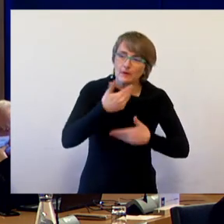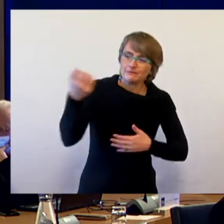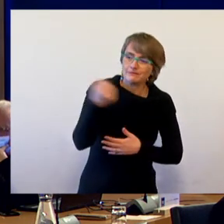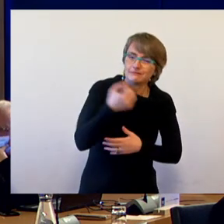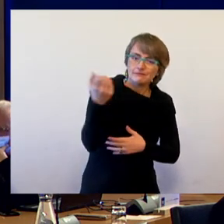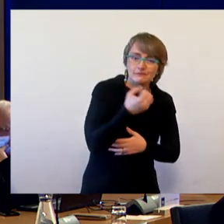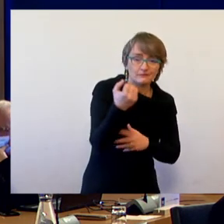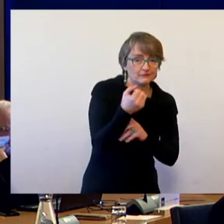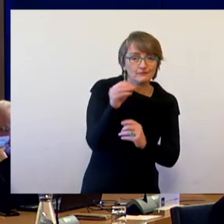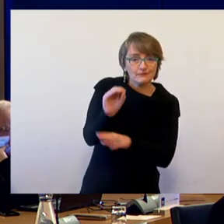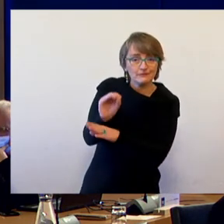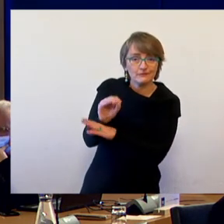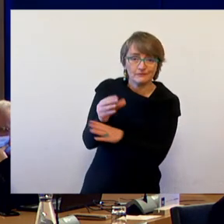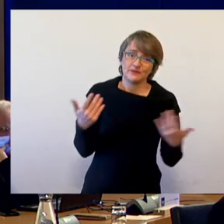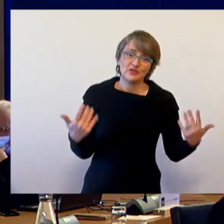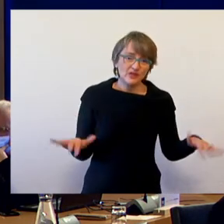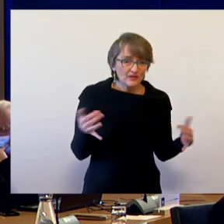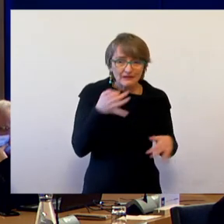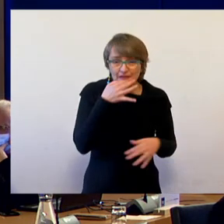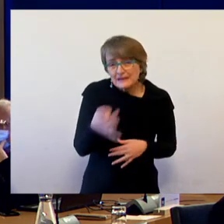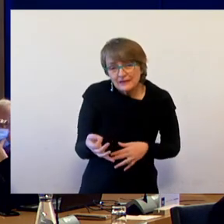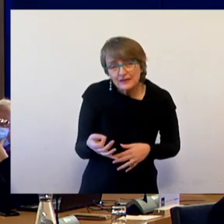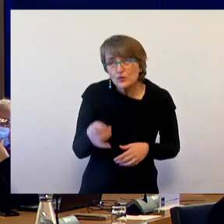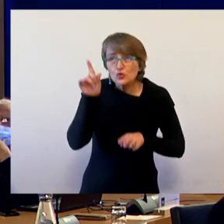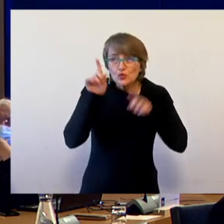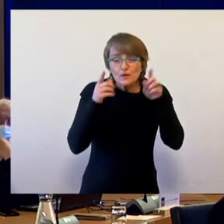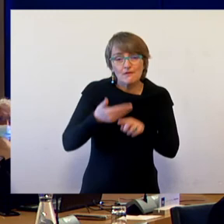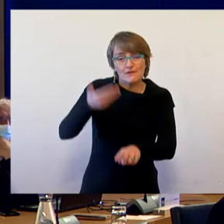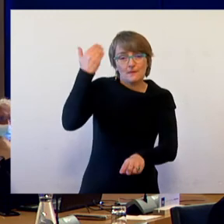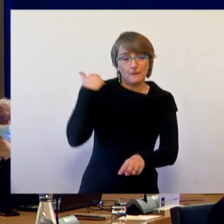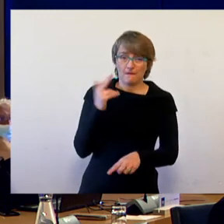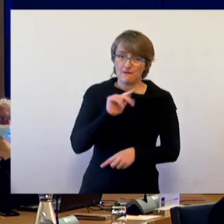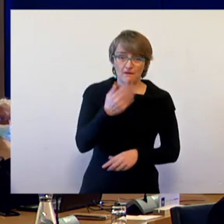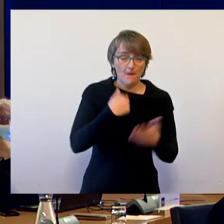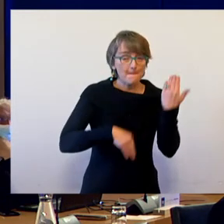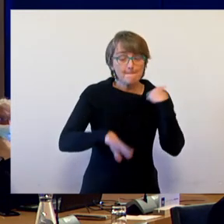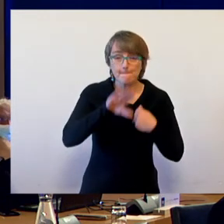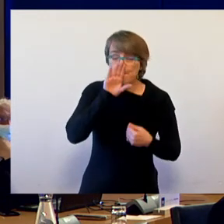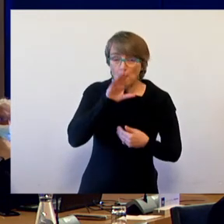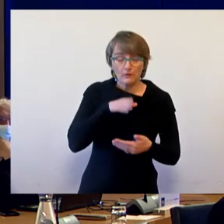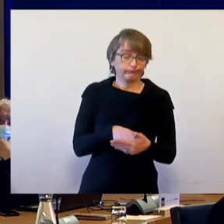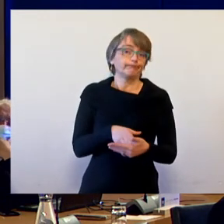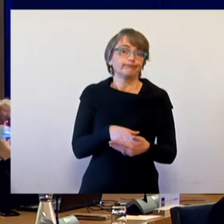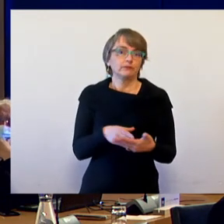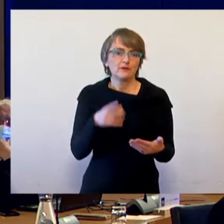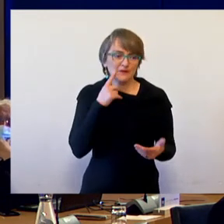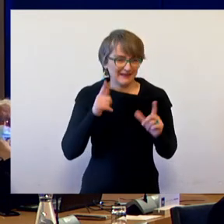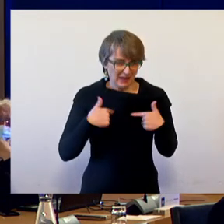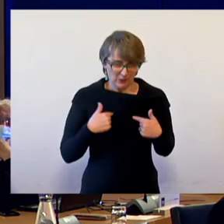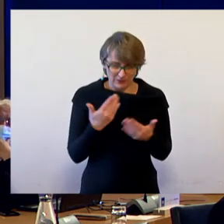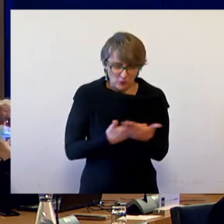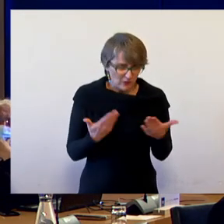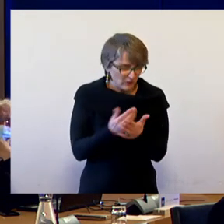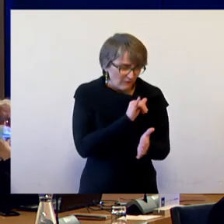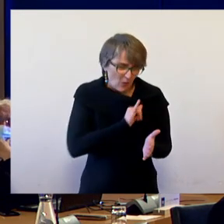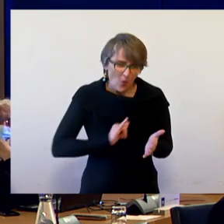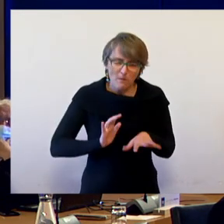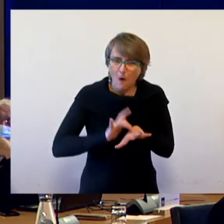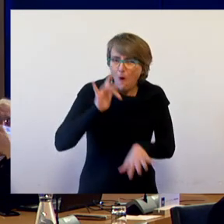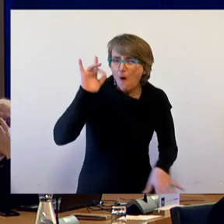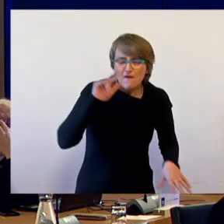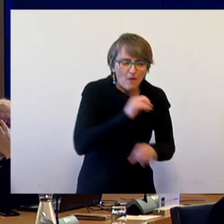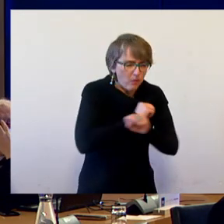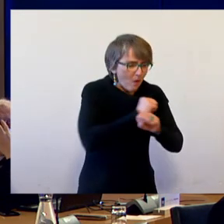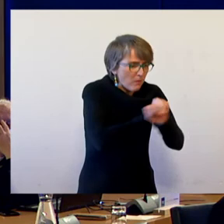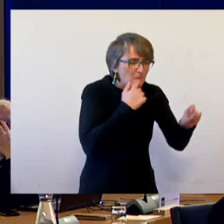maladie. Et je l'avais dit dès juillet qu'on allait tout droit dans le mur avec une situation explosive dans nos écoles, un manque de personnel, des agents qui